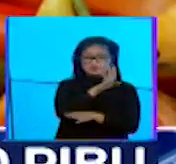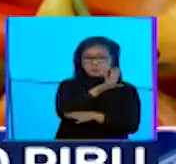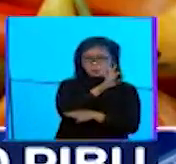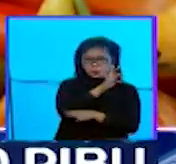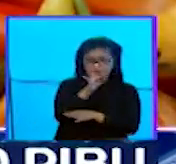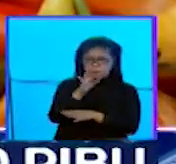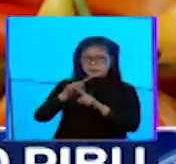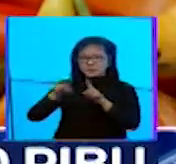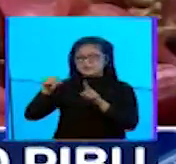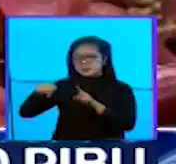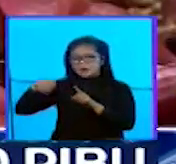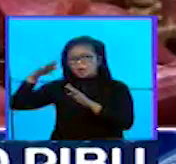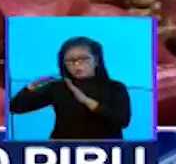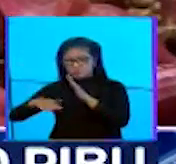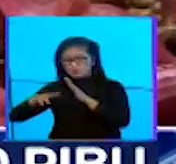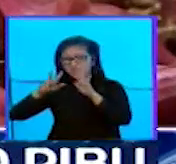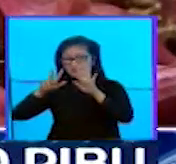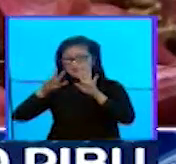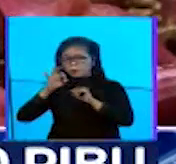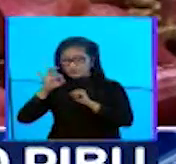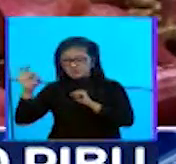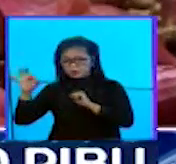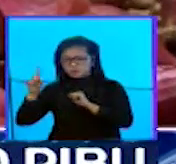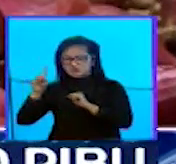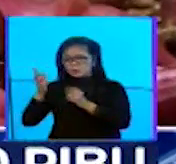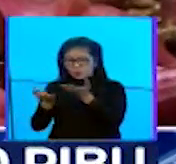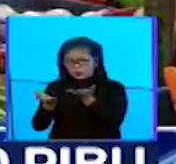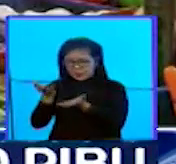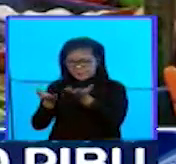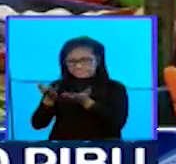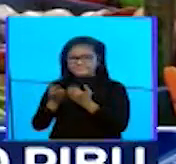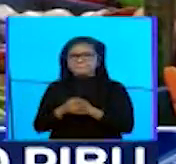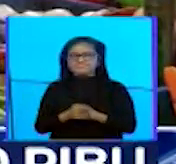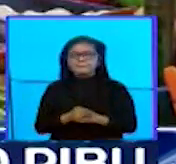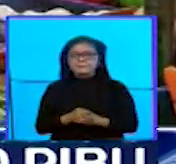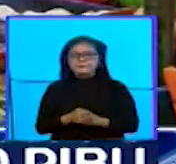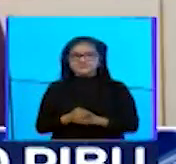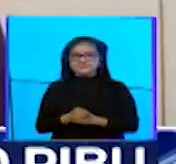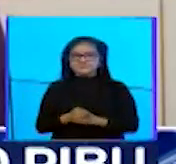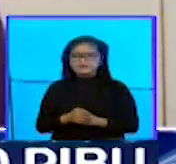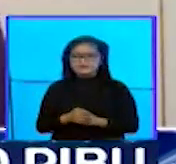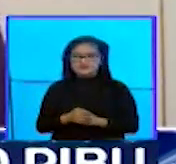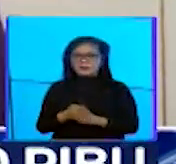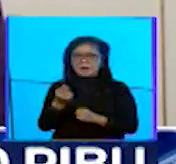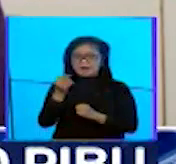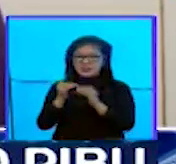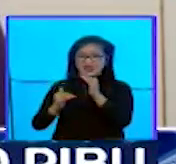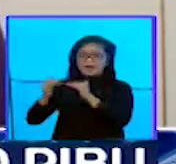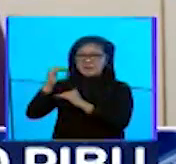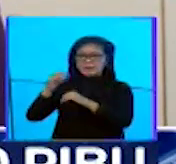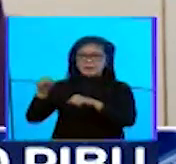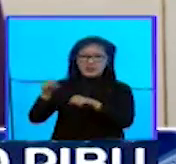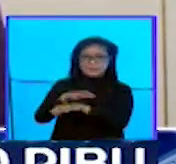kilogram menjadi Rp80.000 per kilogram. Cenderung naiknya harga-harga bahan pokok ini tentunya berdampak pada